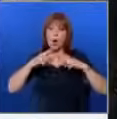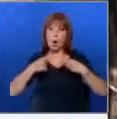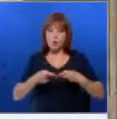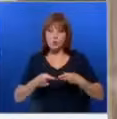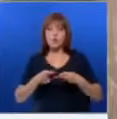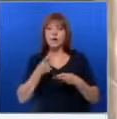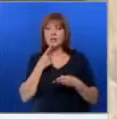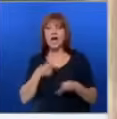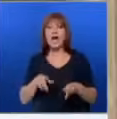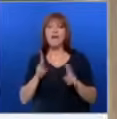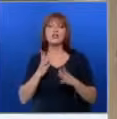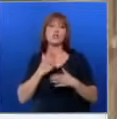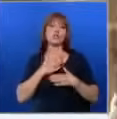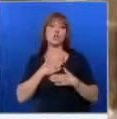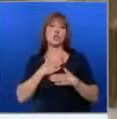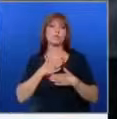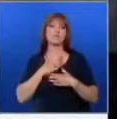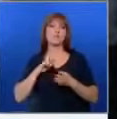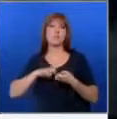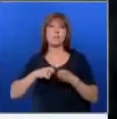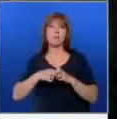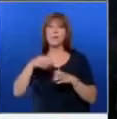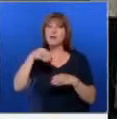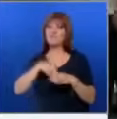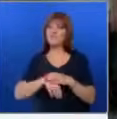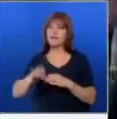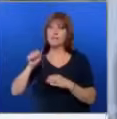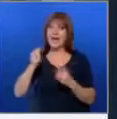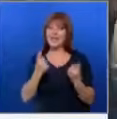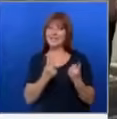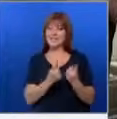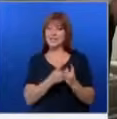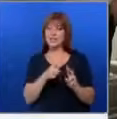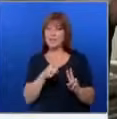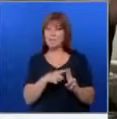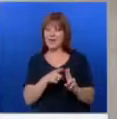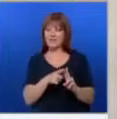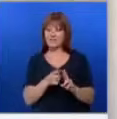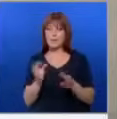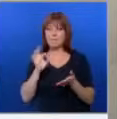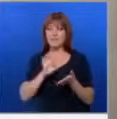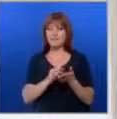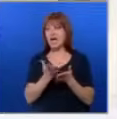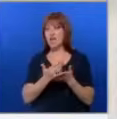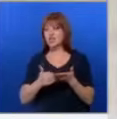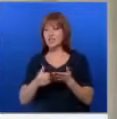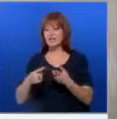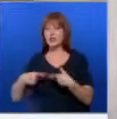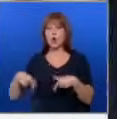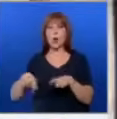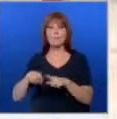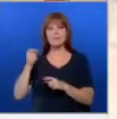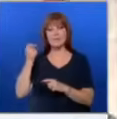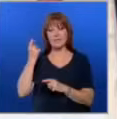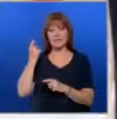структурите да реши собствените си проблеми вътре в партията. На срещата с Пеевски днес присъстваха само част от областните